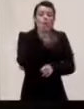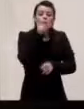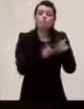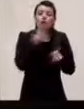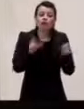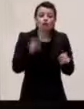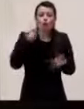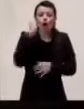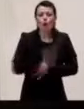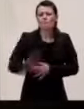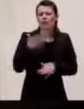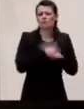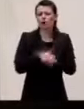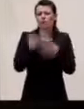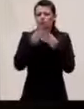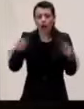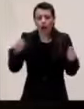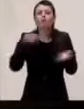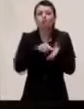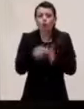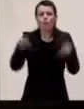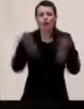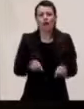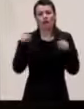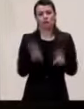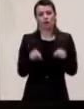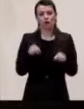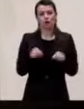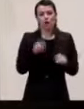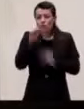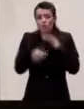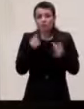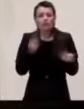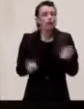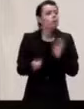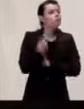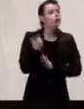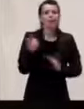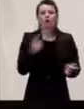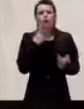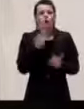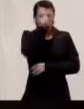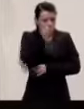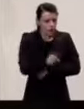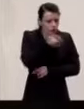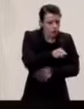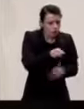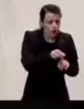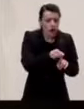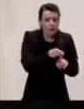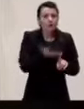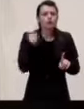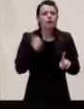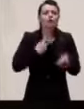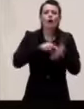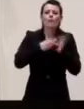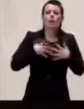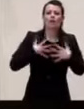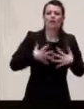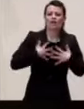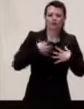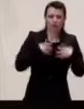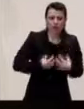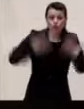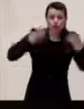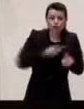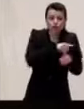tante persone. Cioè ad un certo punto fare il tampone ad una persona che aveva dei problemi respiratori è